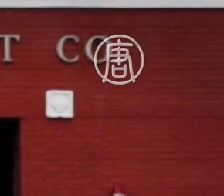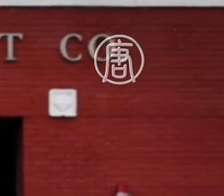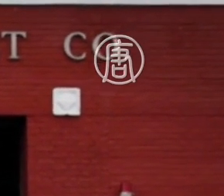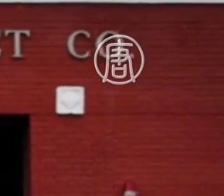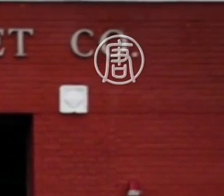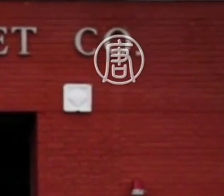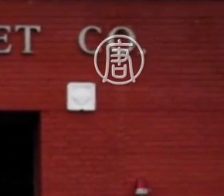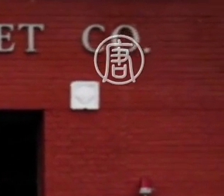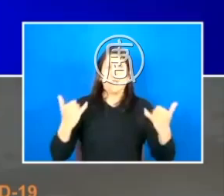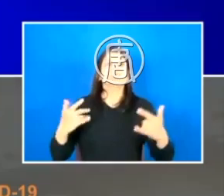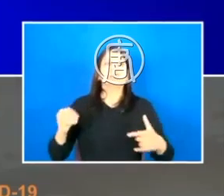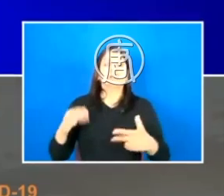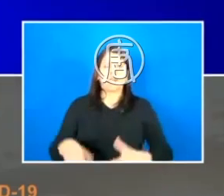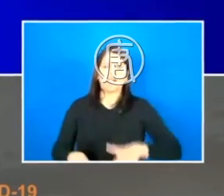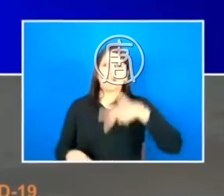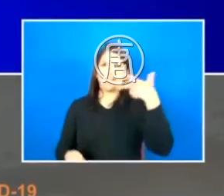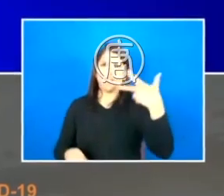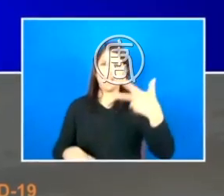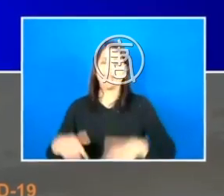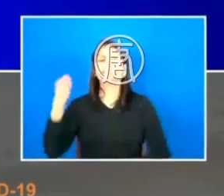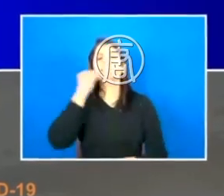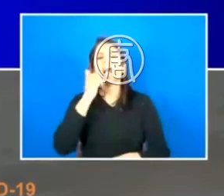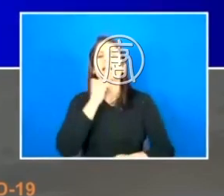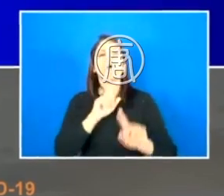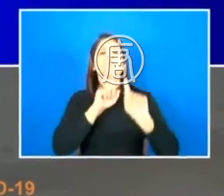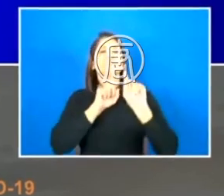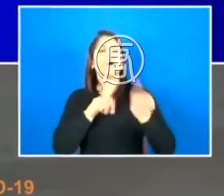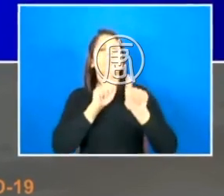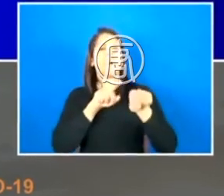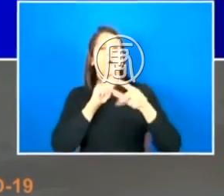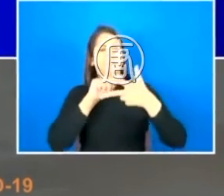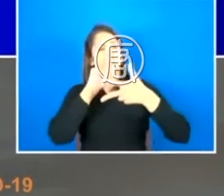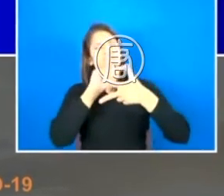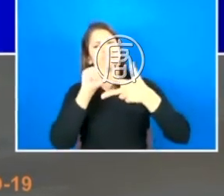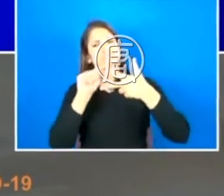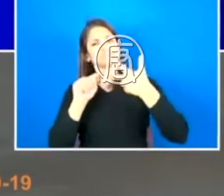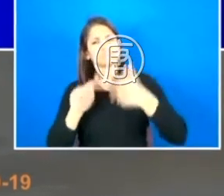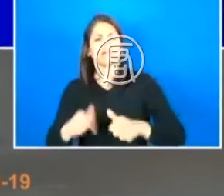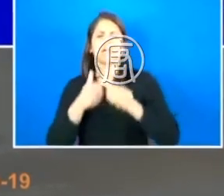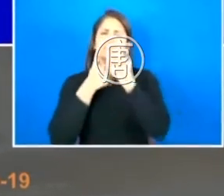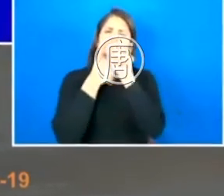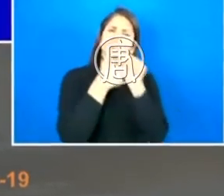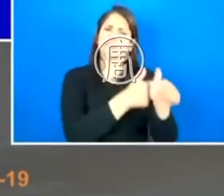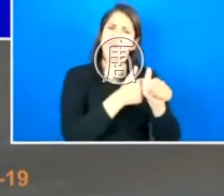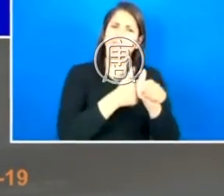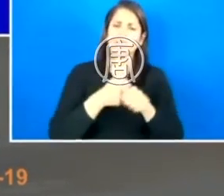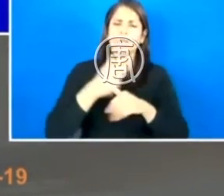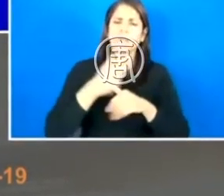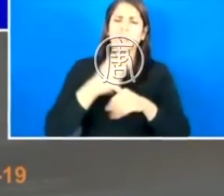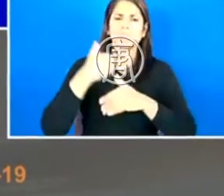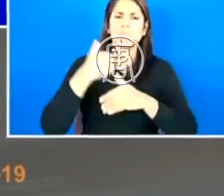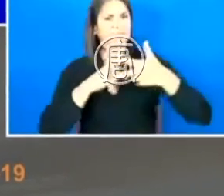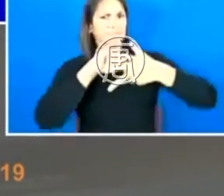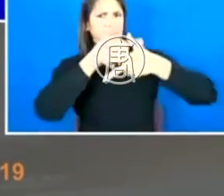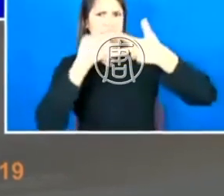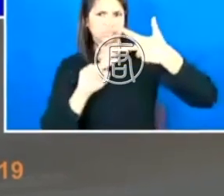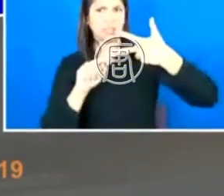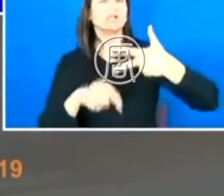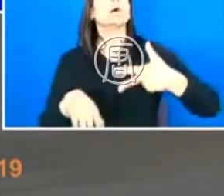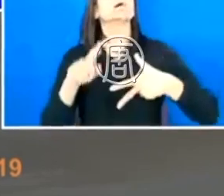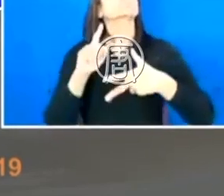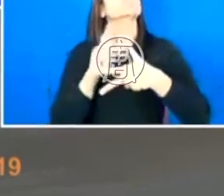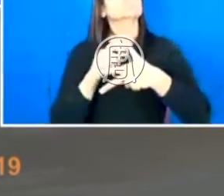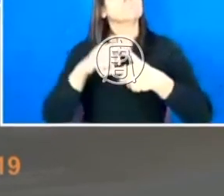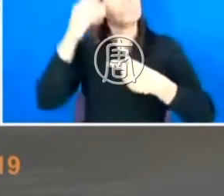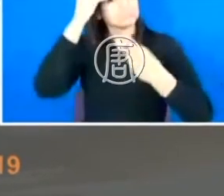染死亡。在全市的3项指标中，住院人数和加护病房人数都在下降，但公共卫生实验室的检测